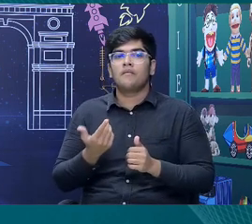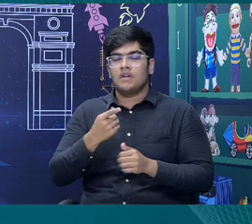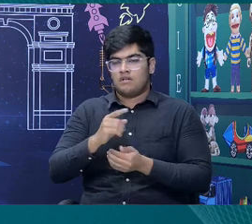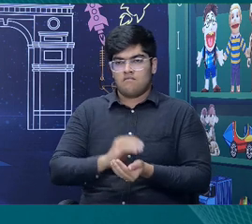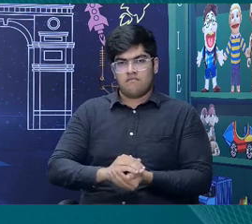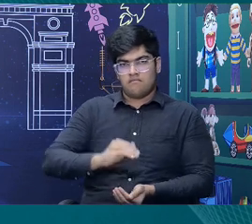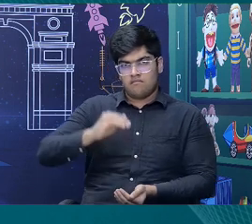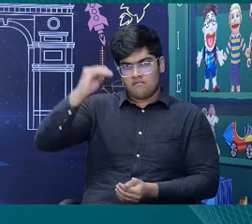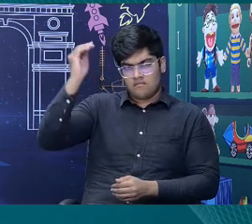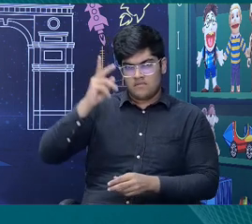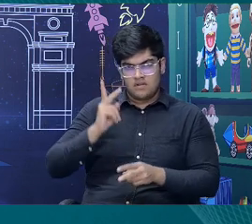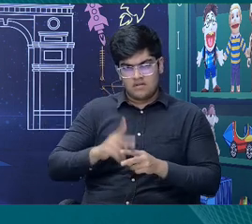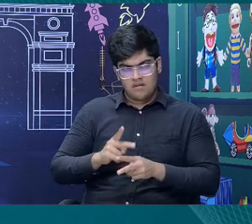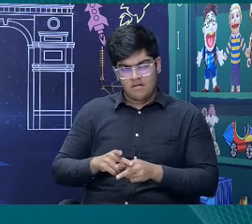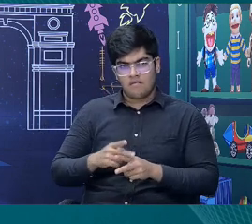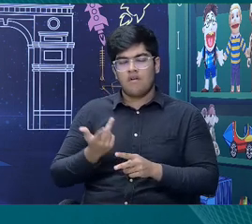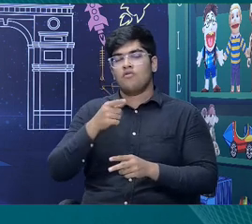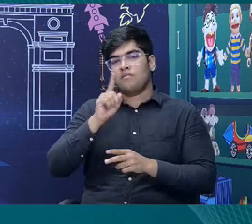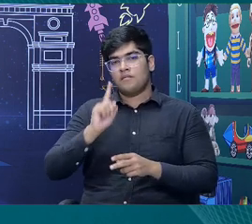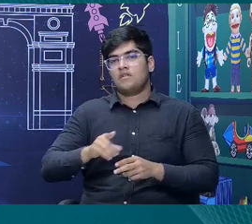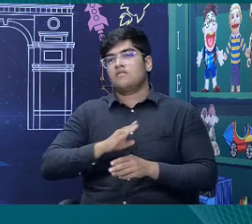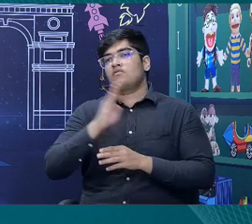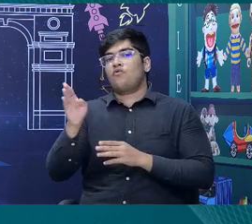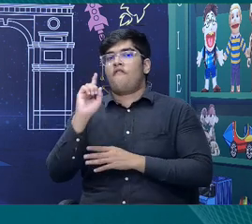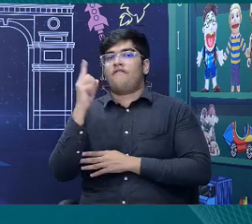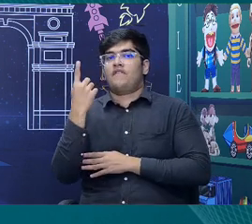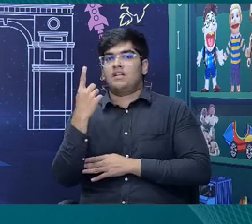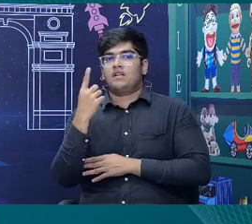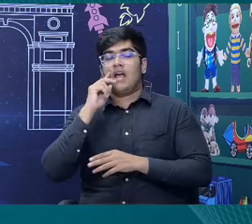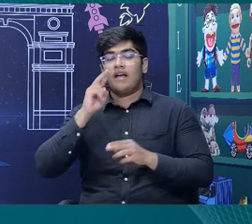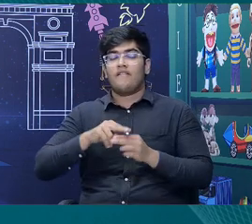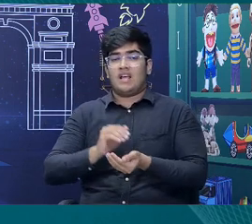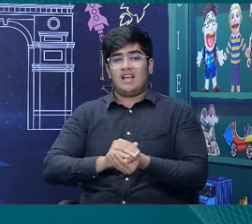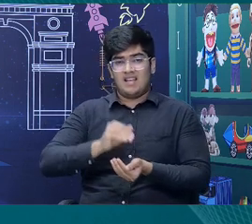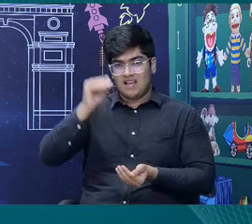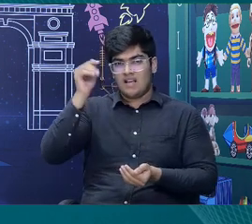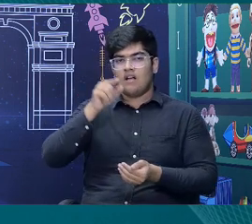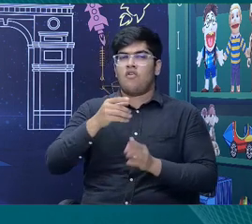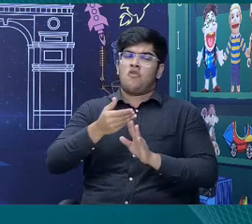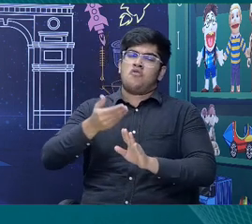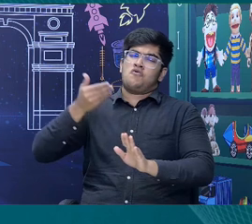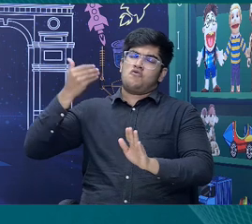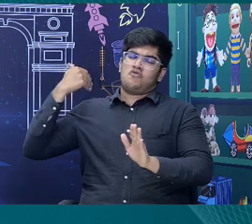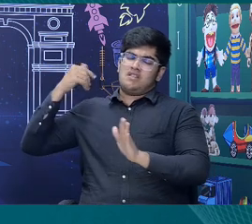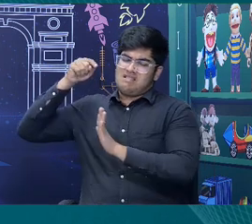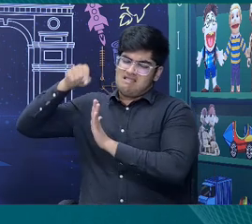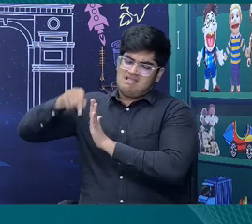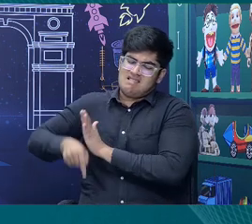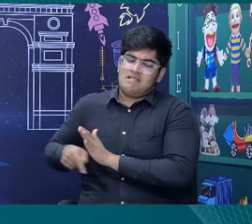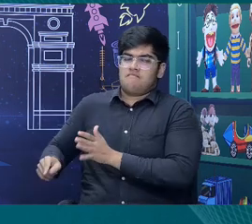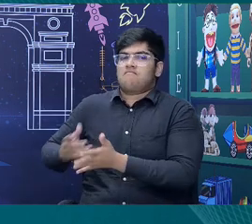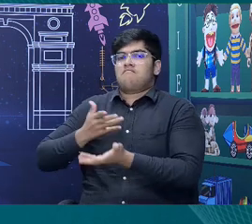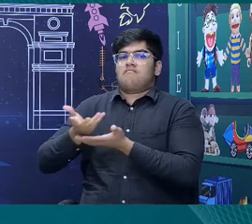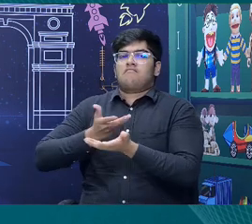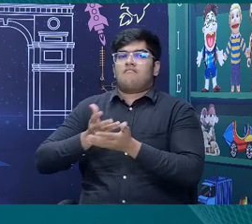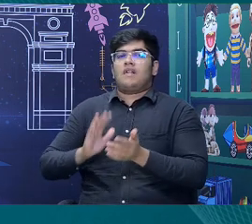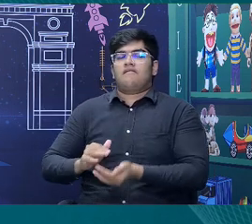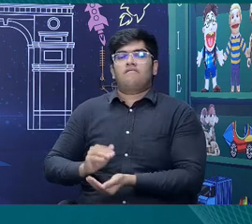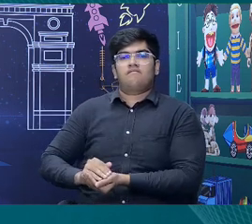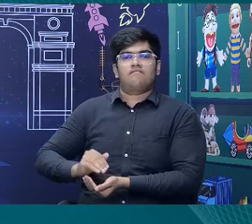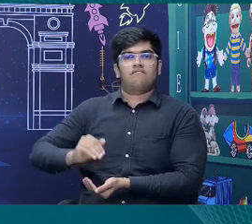का है तो हम बोलते हैं कि प्रेफर करो आप साइकोडायनेमिक में क्यों क्योंकि आप उसमें बहुत पीछे तक जा रहे हो आप 40 50 साल के हो लेकिन